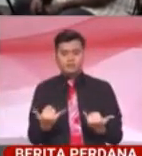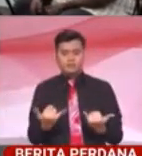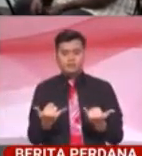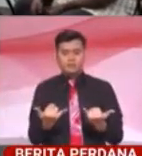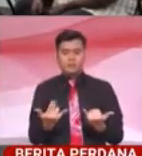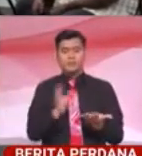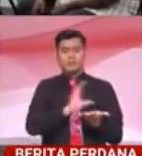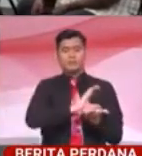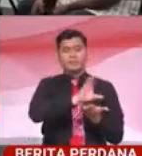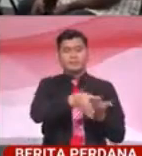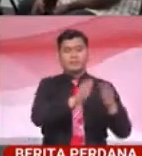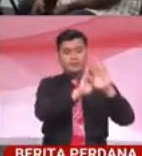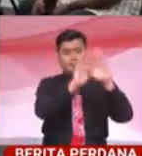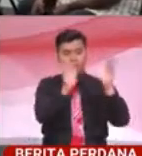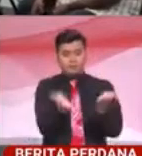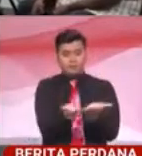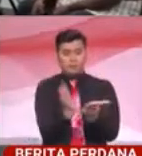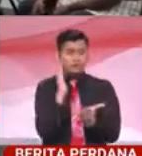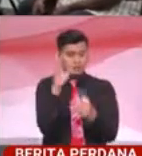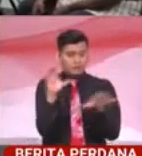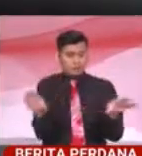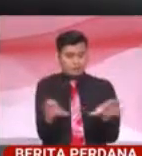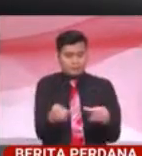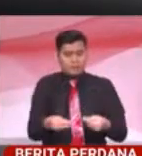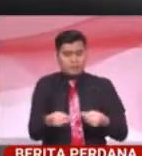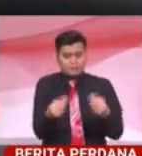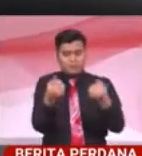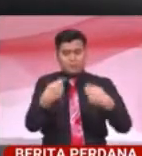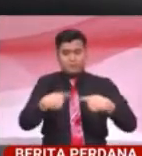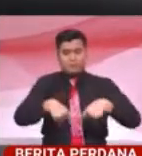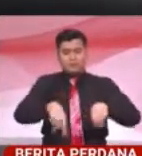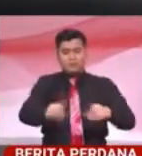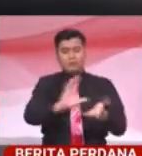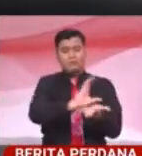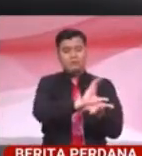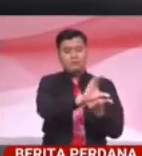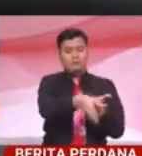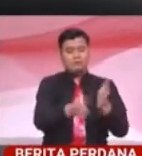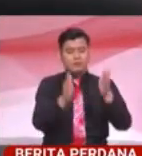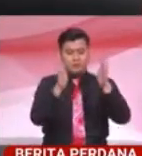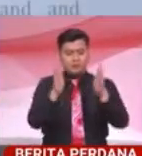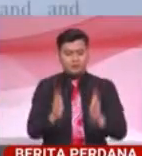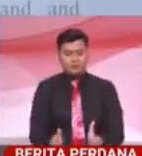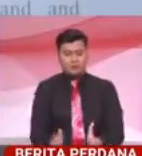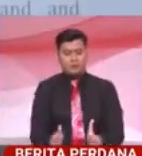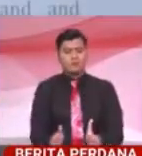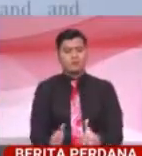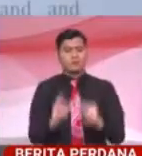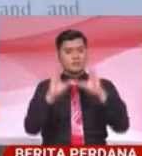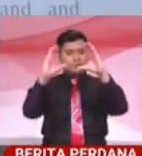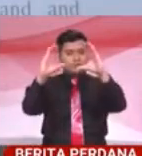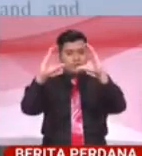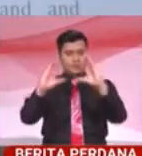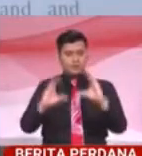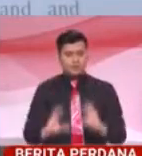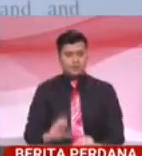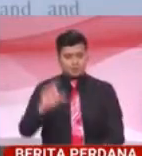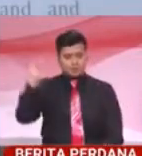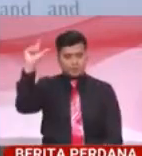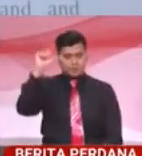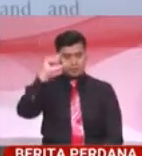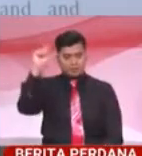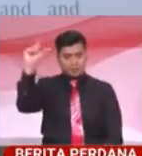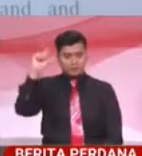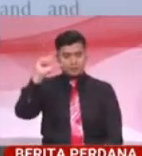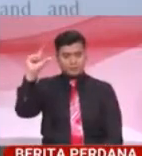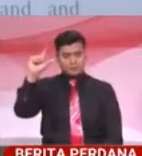Dana global yang bakal dilancarkan memberi peluang kepada para pelabur yang mahukan dana pelaburan patuh syariah di pasaran antarabangsa. Ia